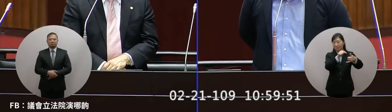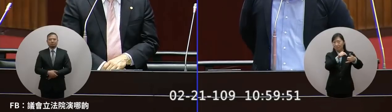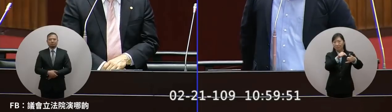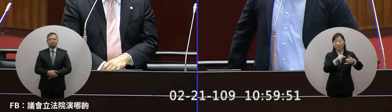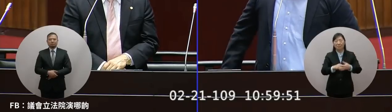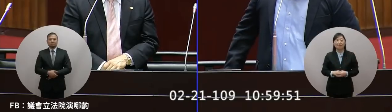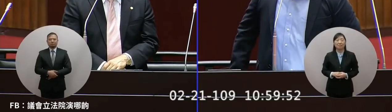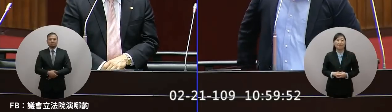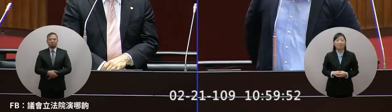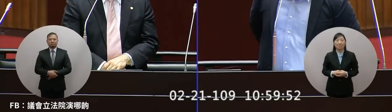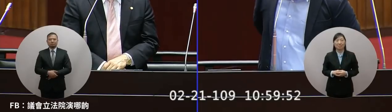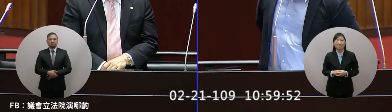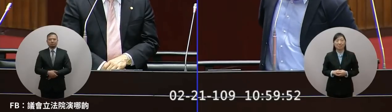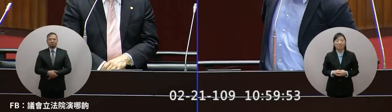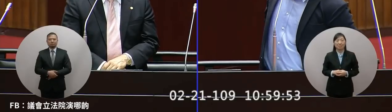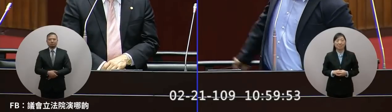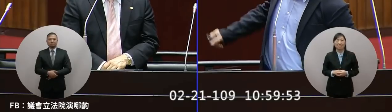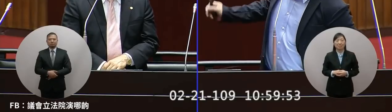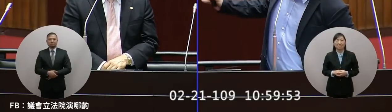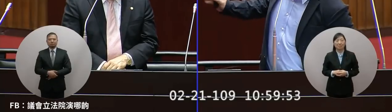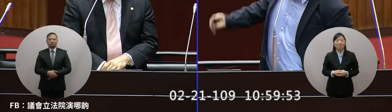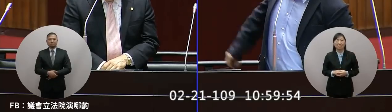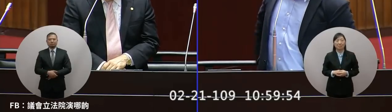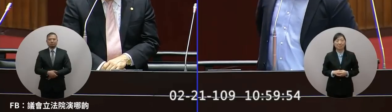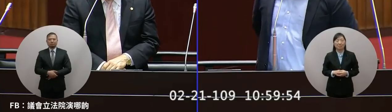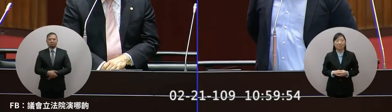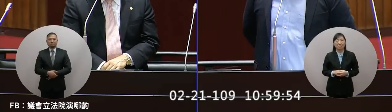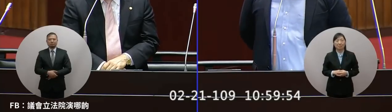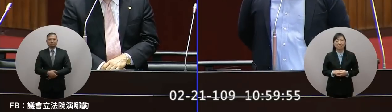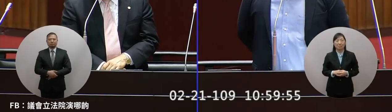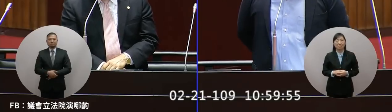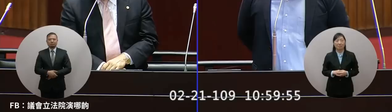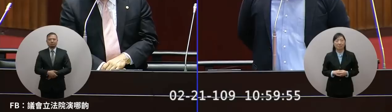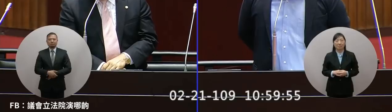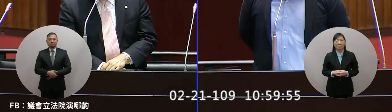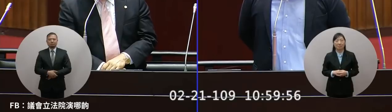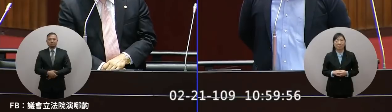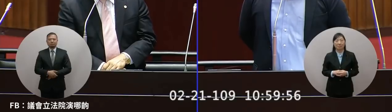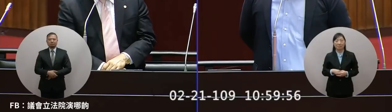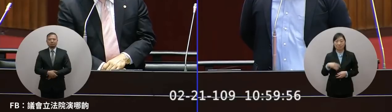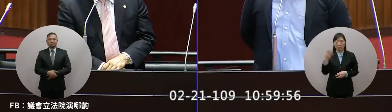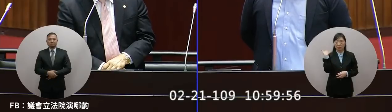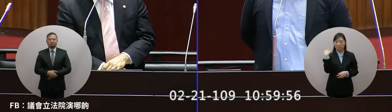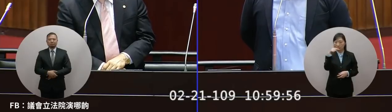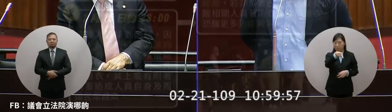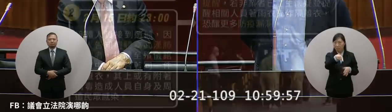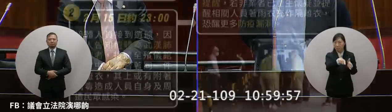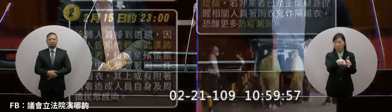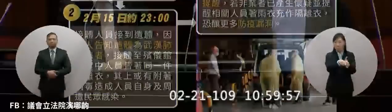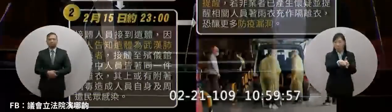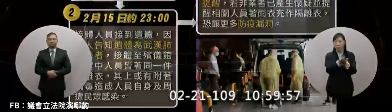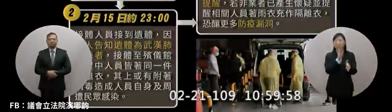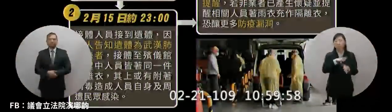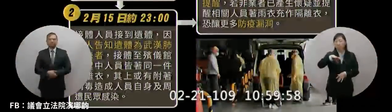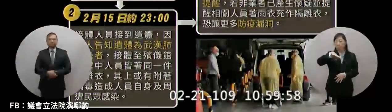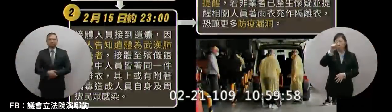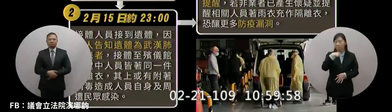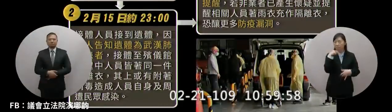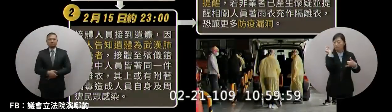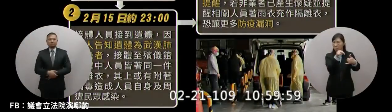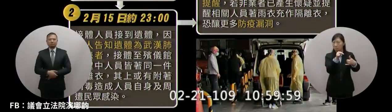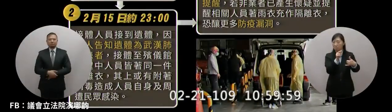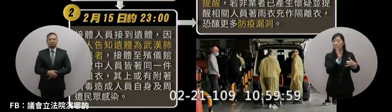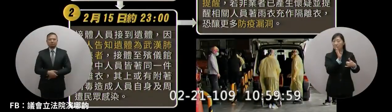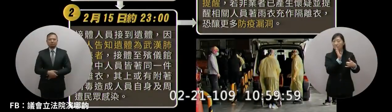患，吼。啊，其实就是讲，我们现在就是说。当时当然就是说这是第一次发生嘛，